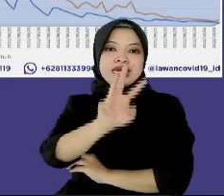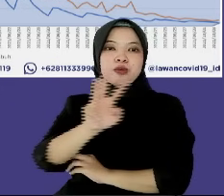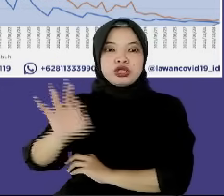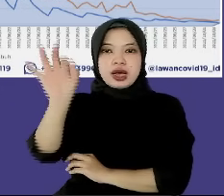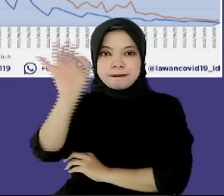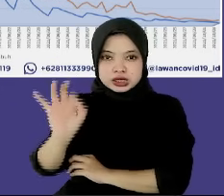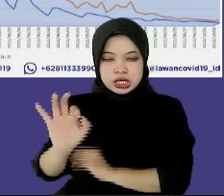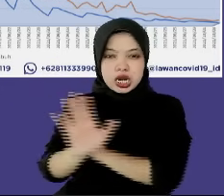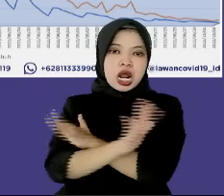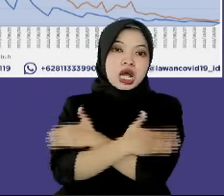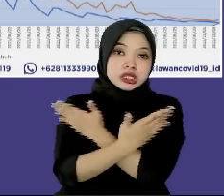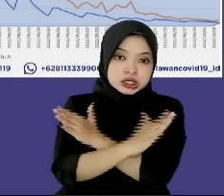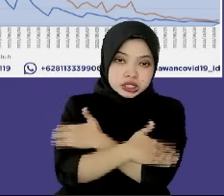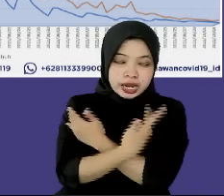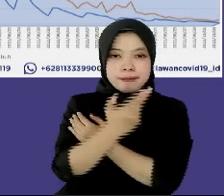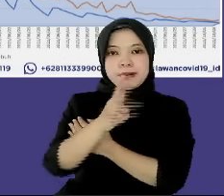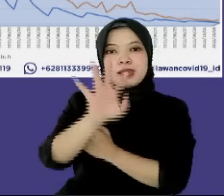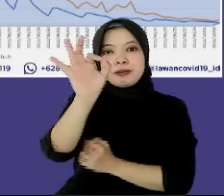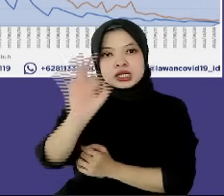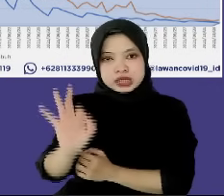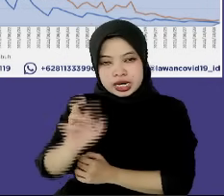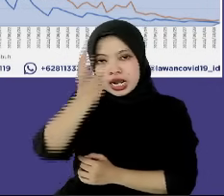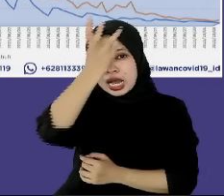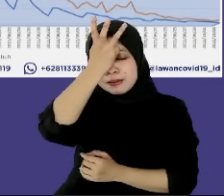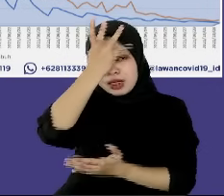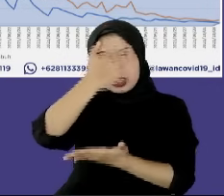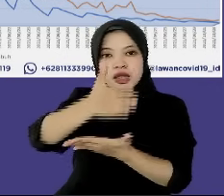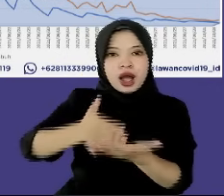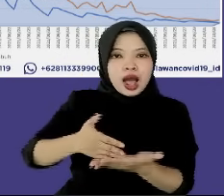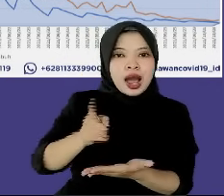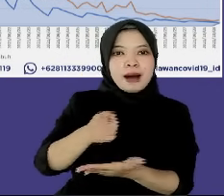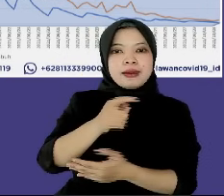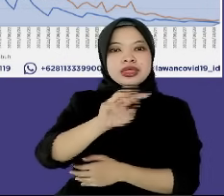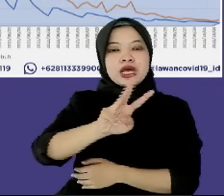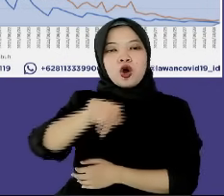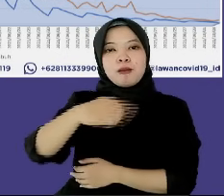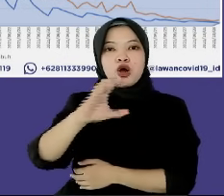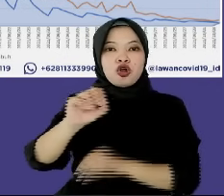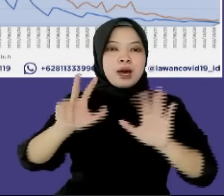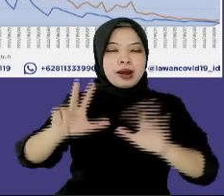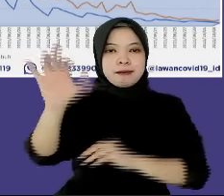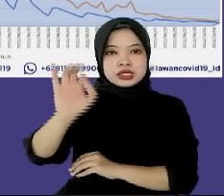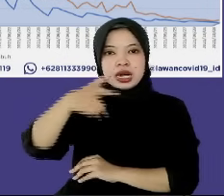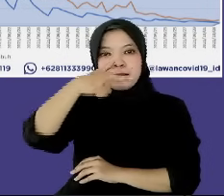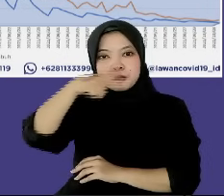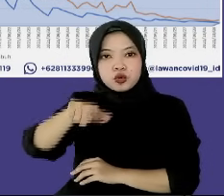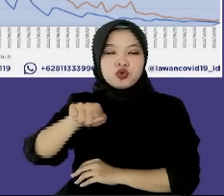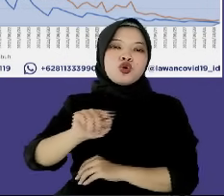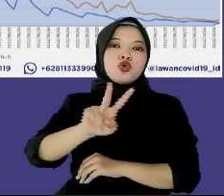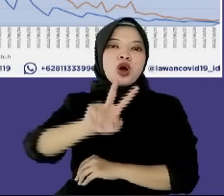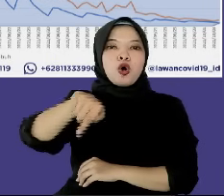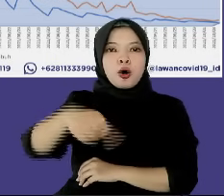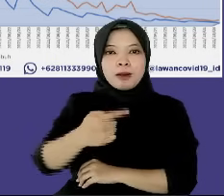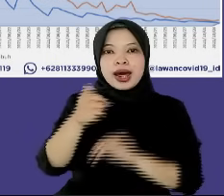5,33%, Aceh 4%, Kalimantan Tengah 3,08%, dan Lampung